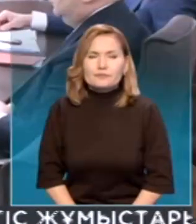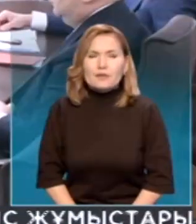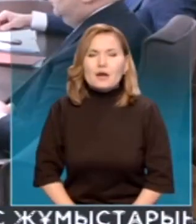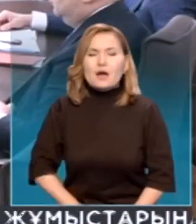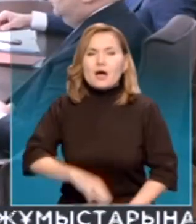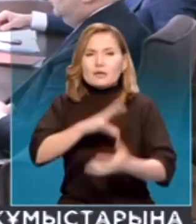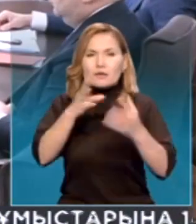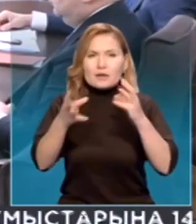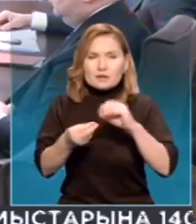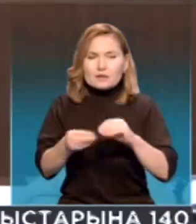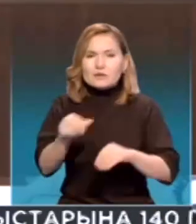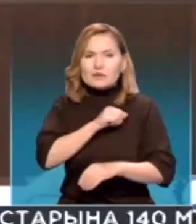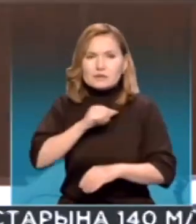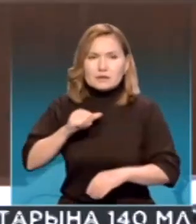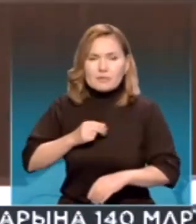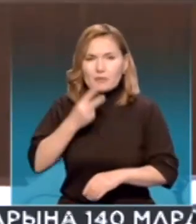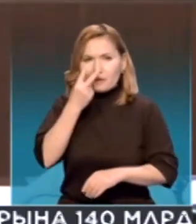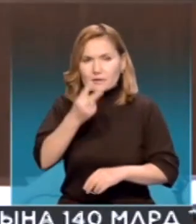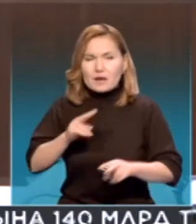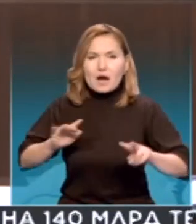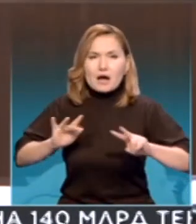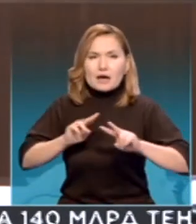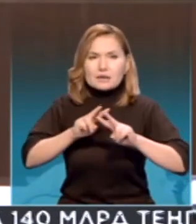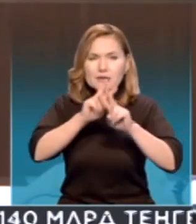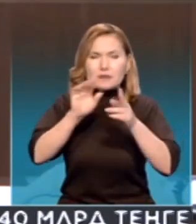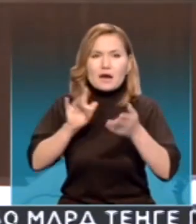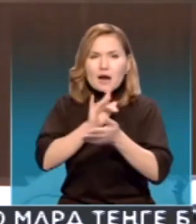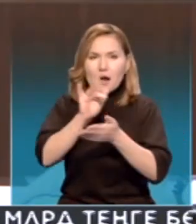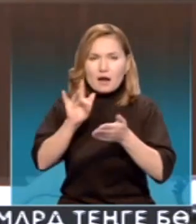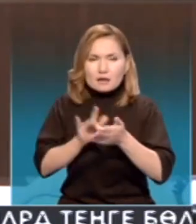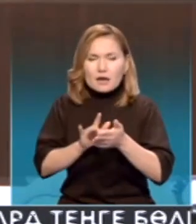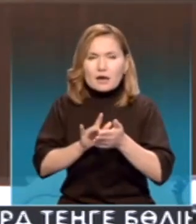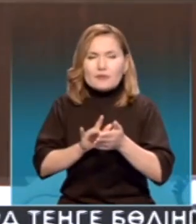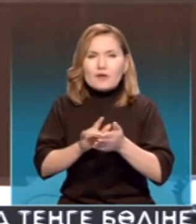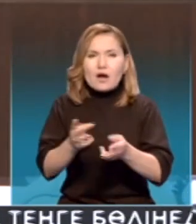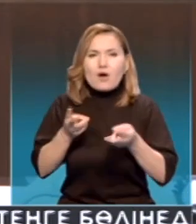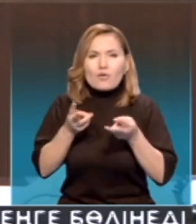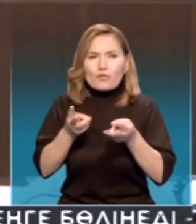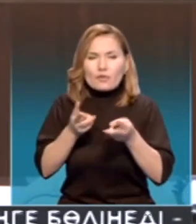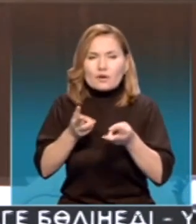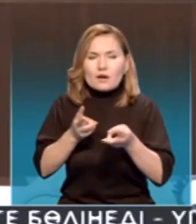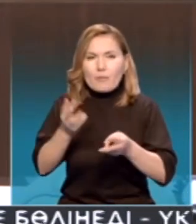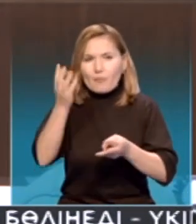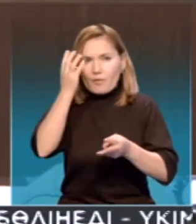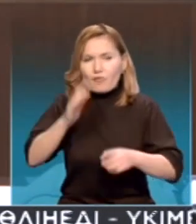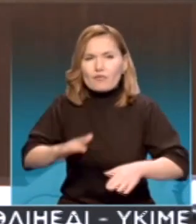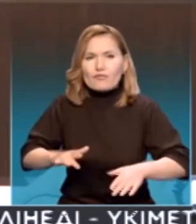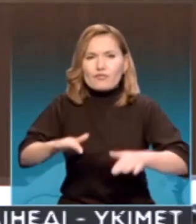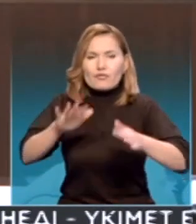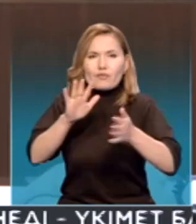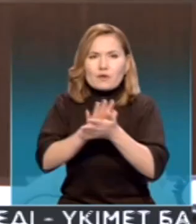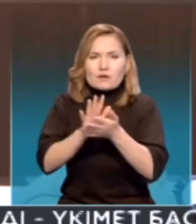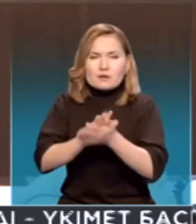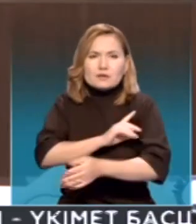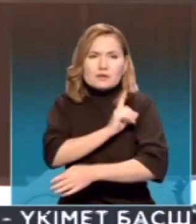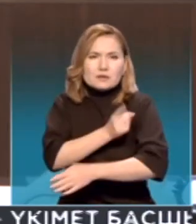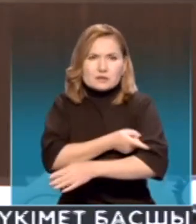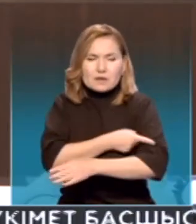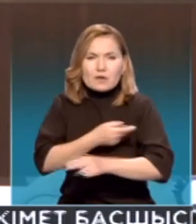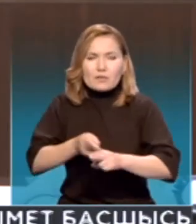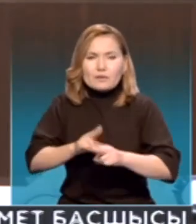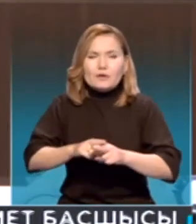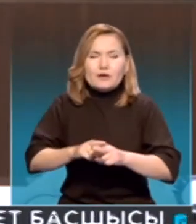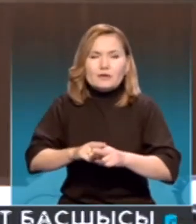Нәтижесін өздеріңіз көріп отырсыздар. Астана әлде көк түтінге көміліп, ауаның ластану деңгейі бойынша әлемдік